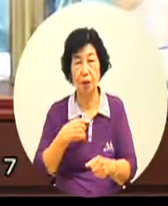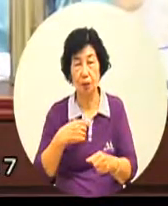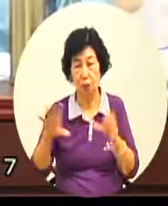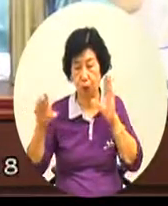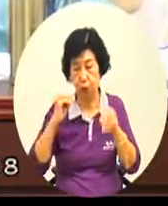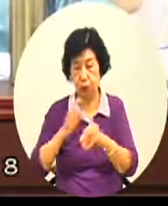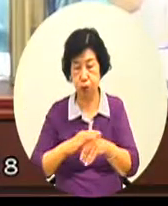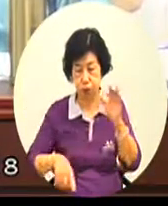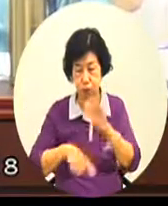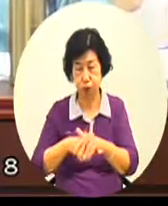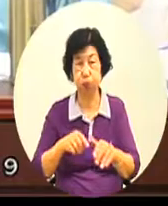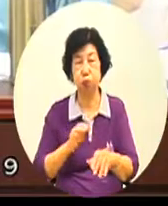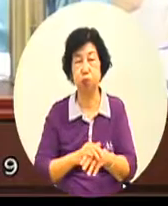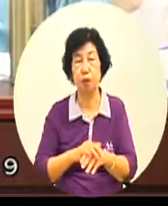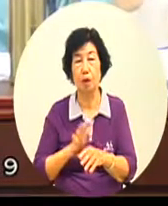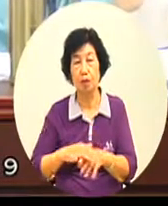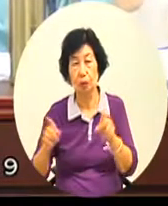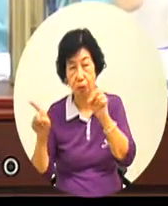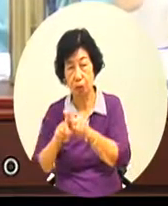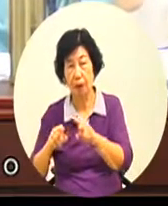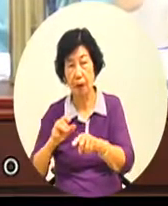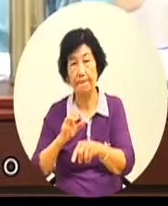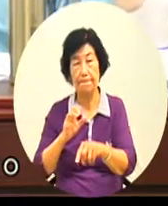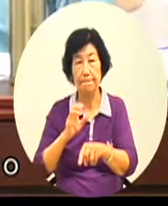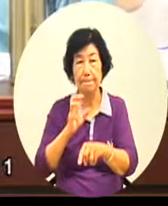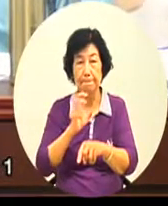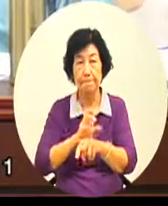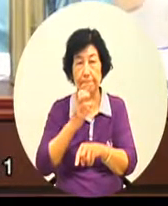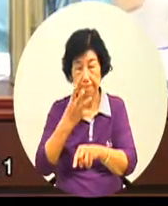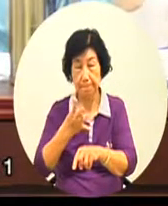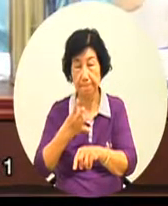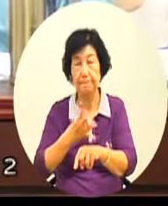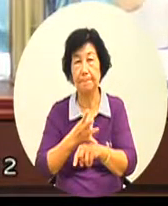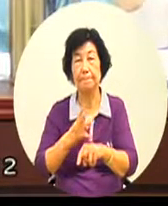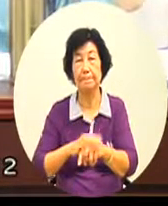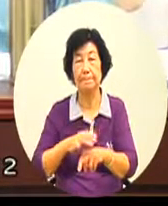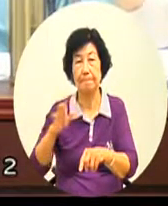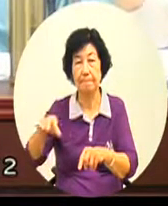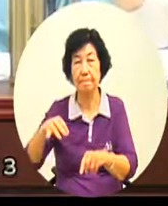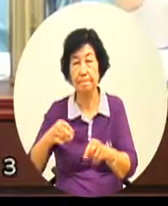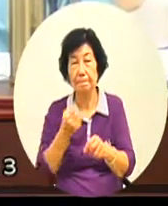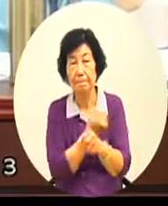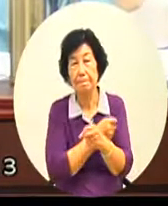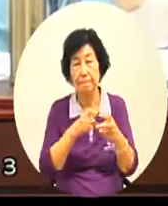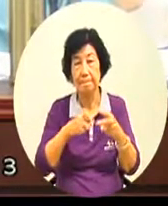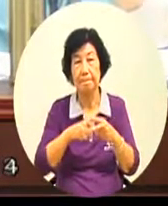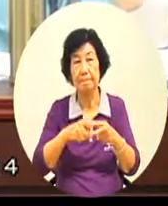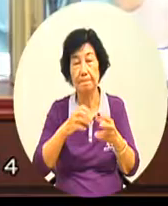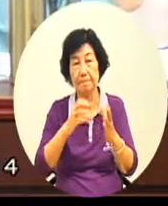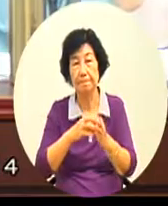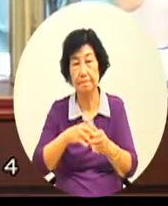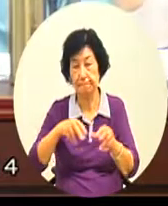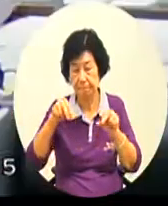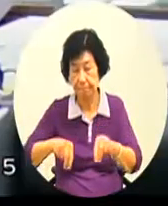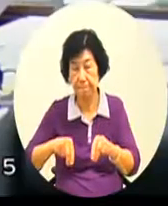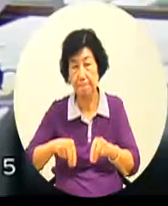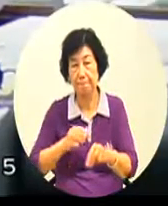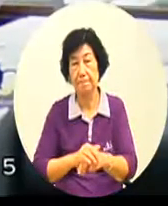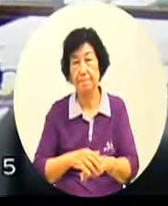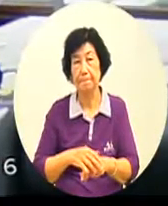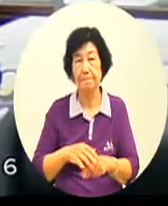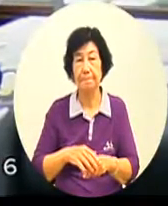是属于84条之一的。 劳工局并没有签订，好不好？所以你们并不属于84条之一